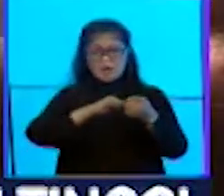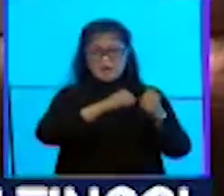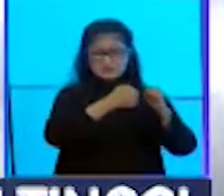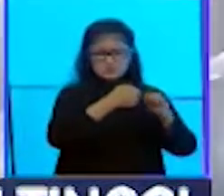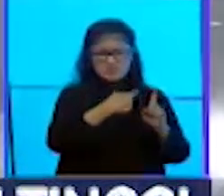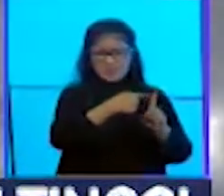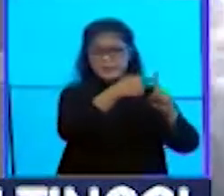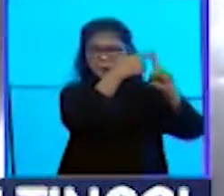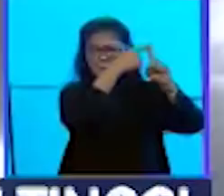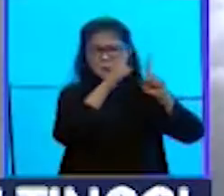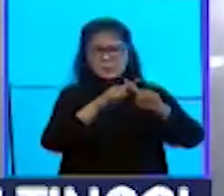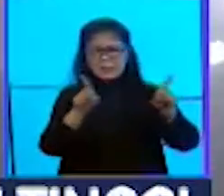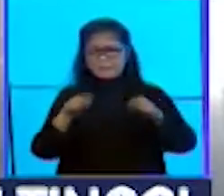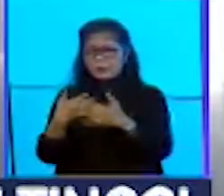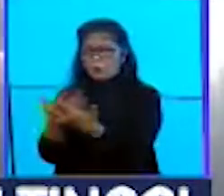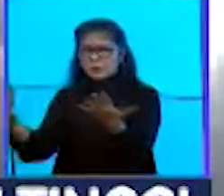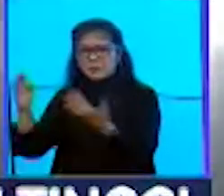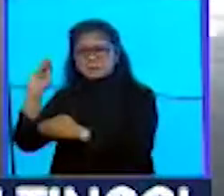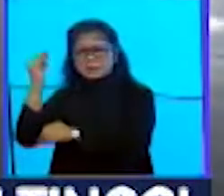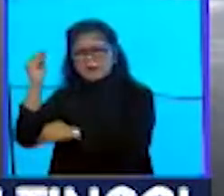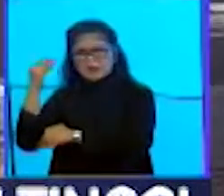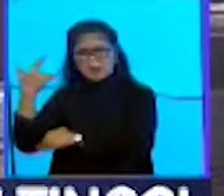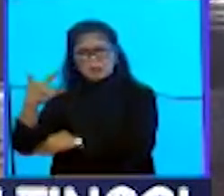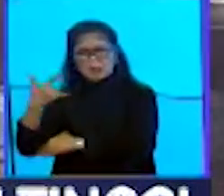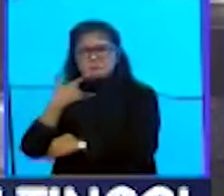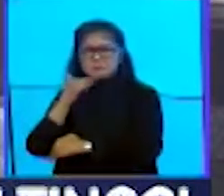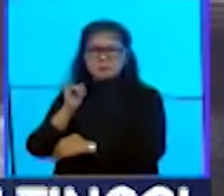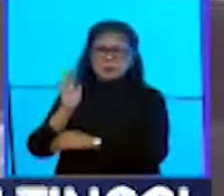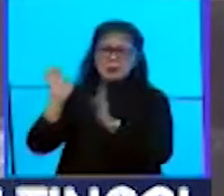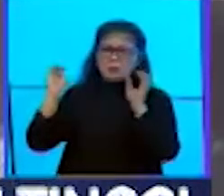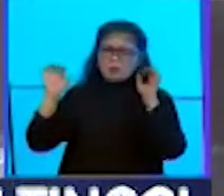melonjak, mobilitas warga ibu kota tetap biasa-biasa saja.